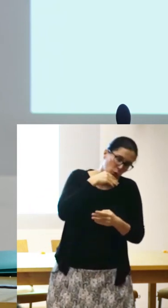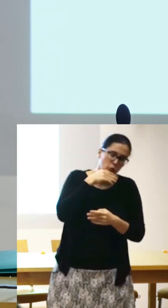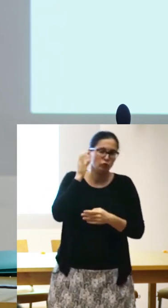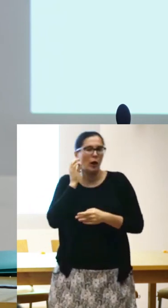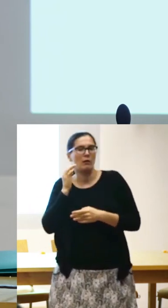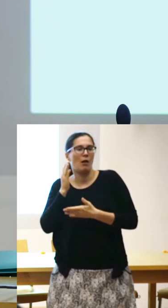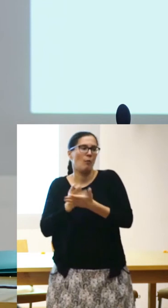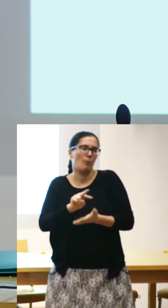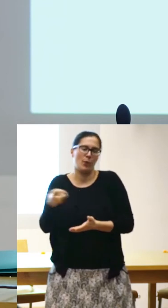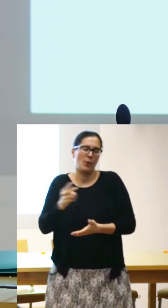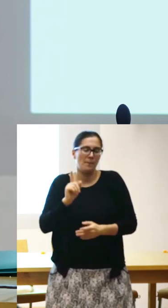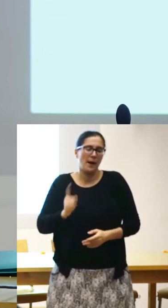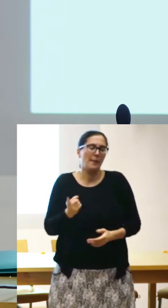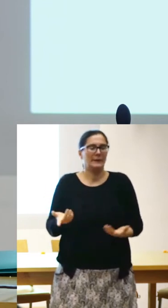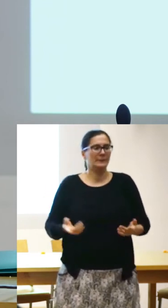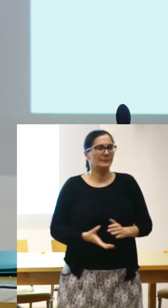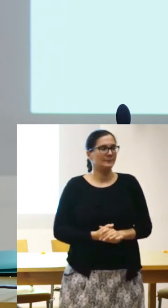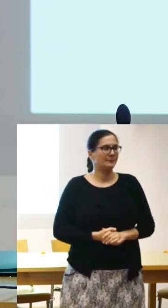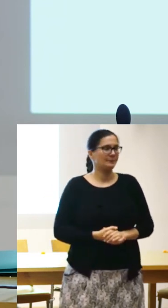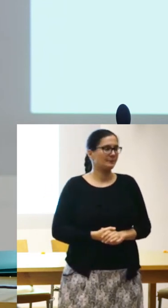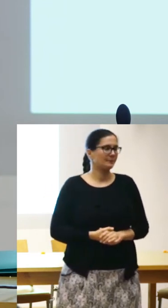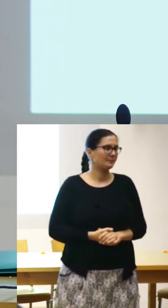fáze prostě dělit.